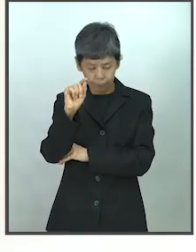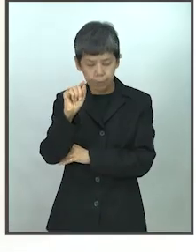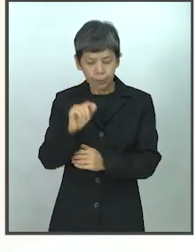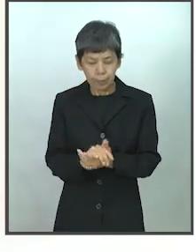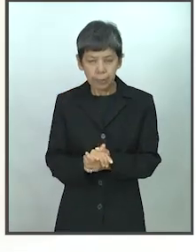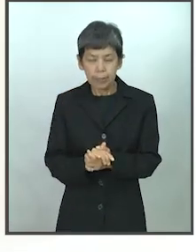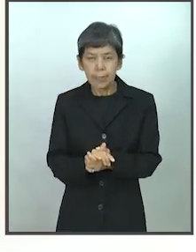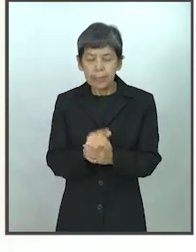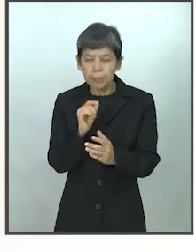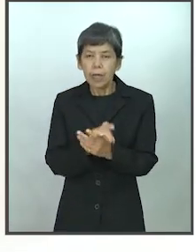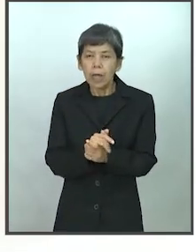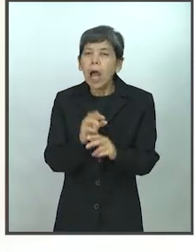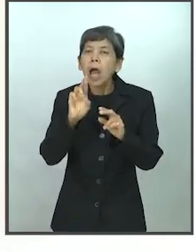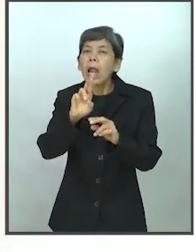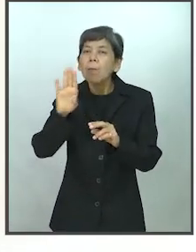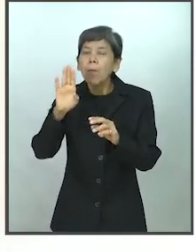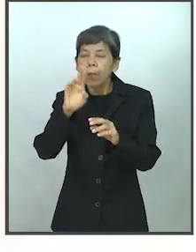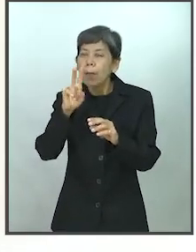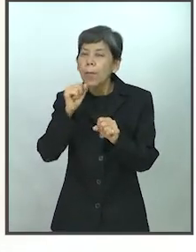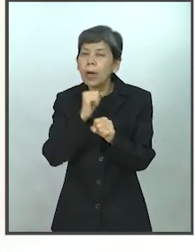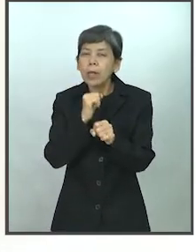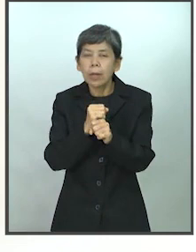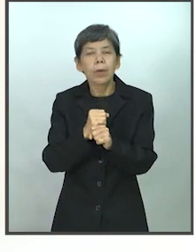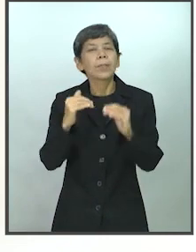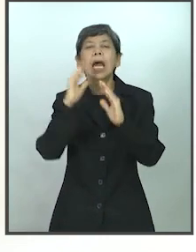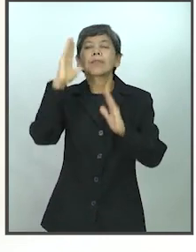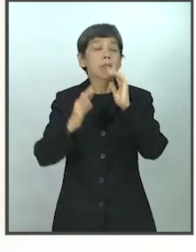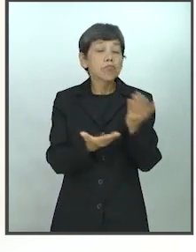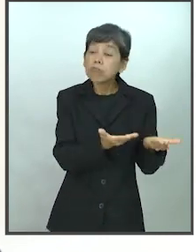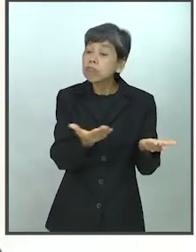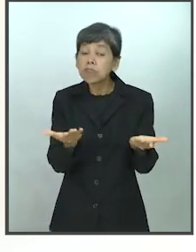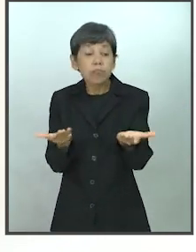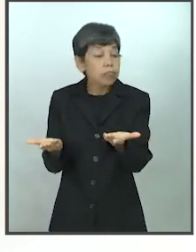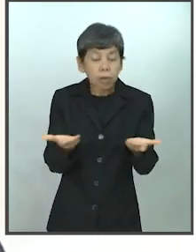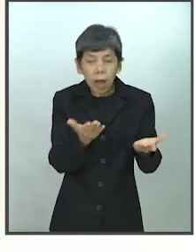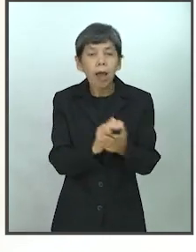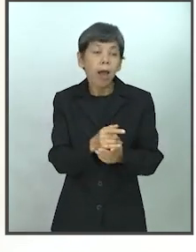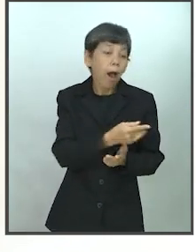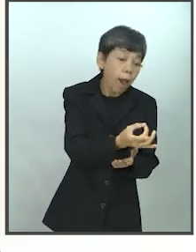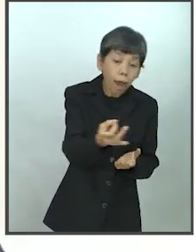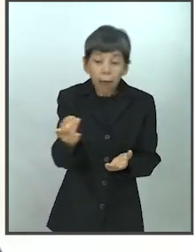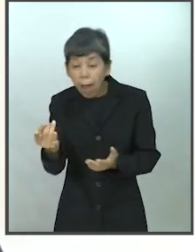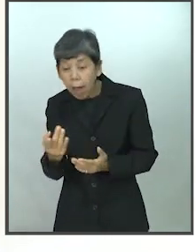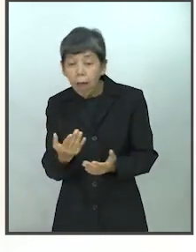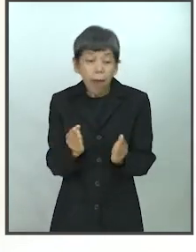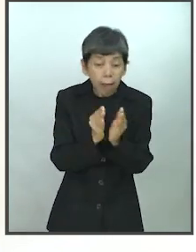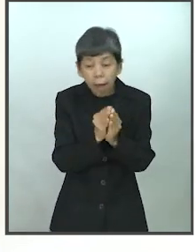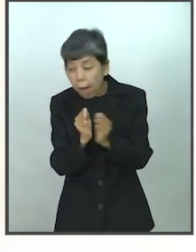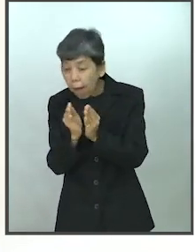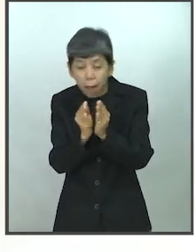ก็ใช้ระบบประชาธิปไตย ครับ โหวตมาแล้วก็ใครสูงสุดใครอะ